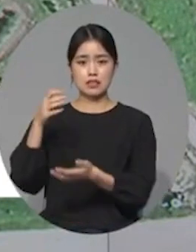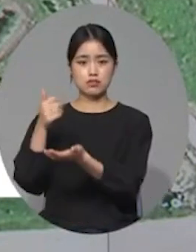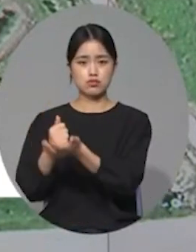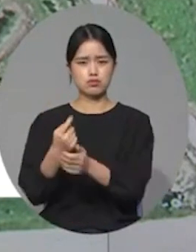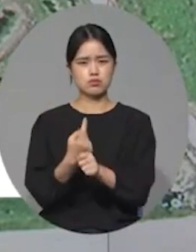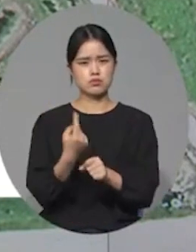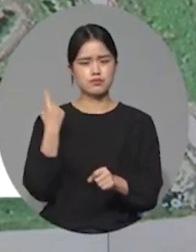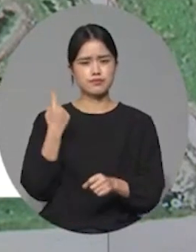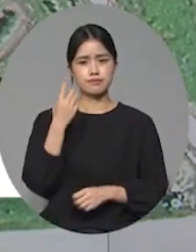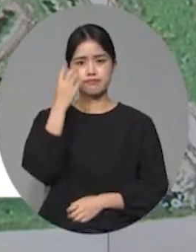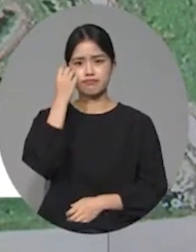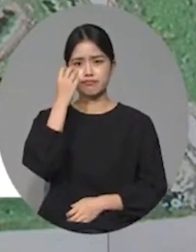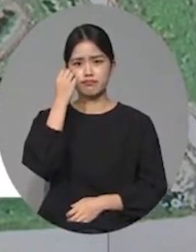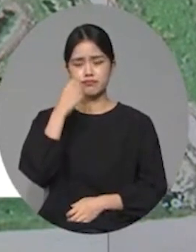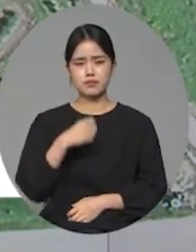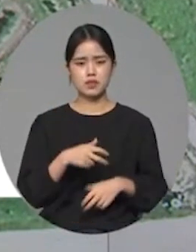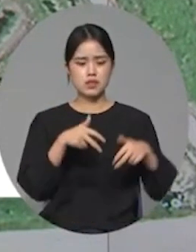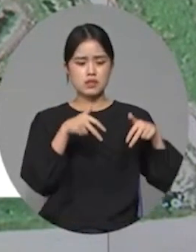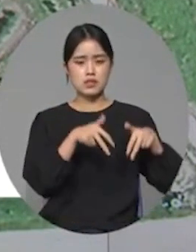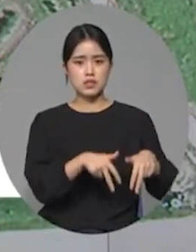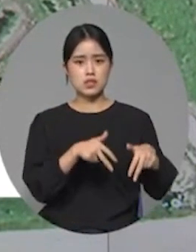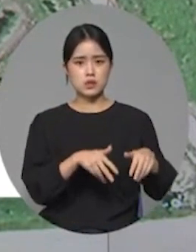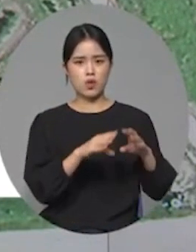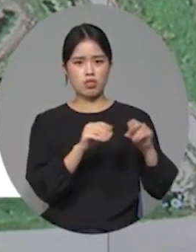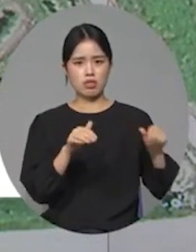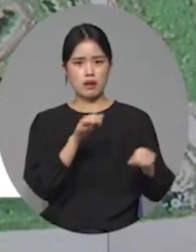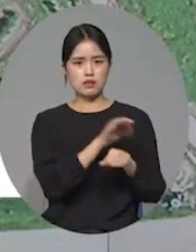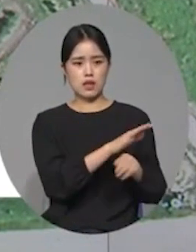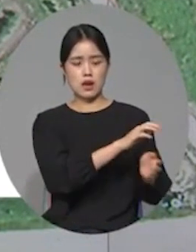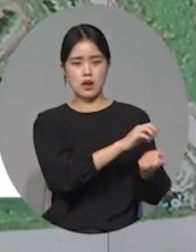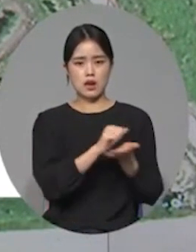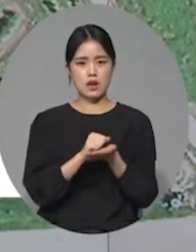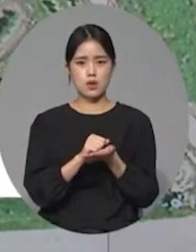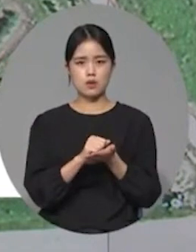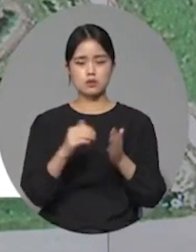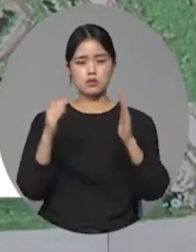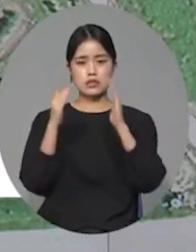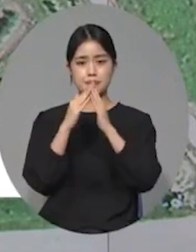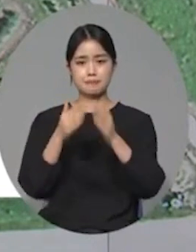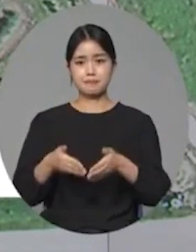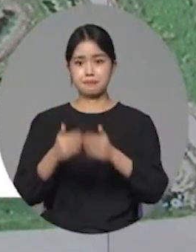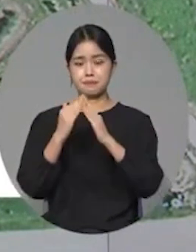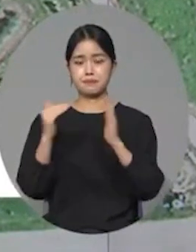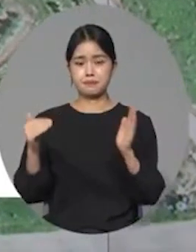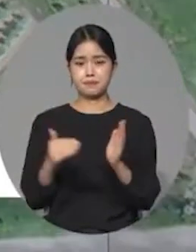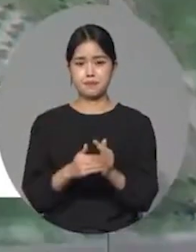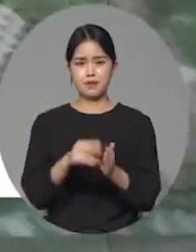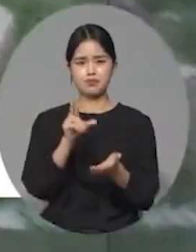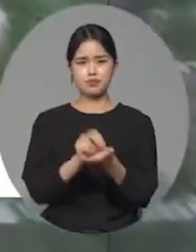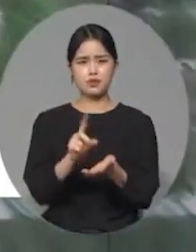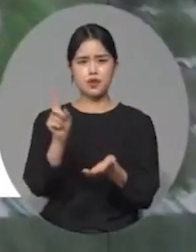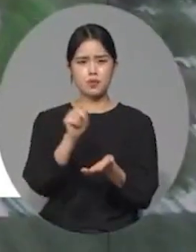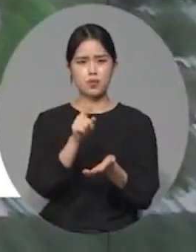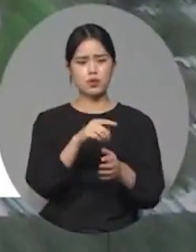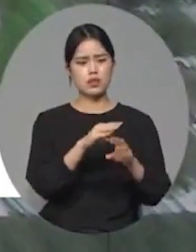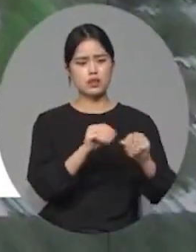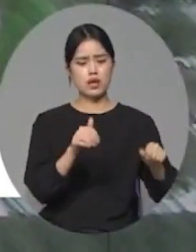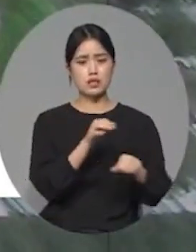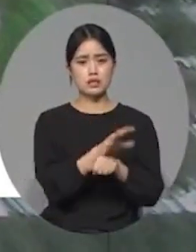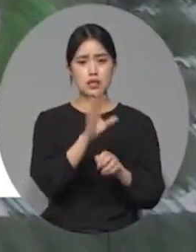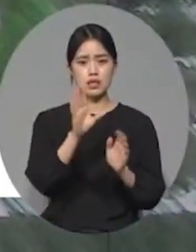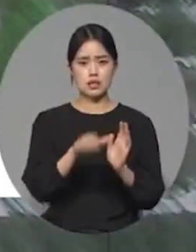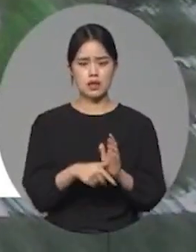지난해 특이하게도 군청 직원에게서 땅을 사서 이곳에 집을 지었는데요. 문제는 이 장군수가 이 땅을 살